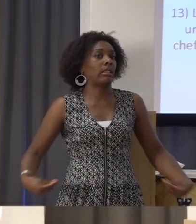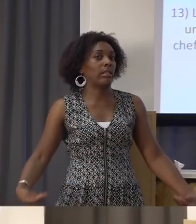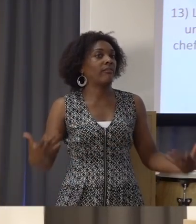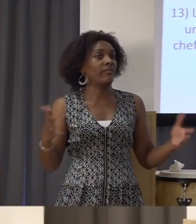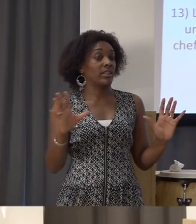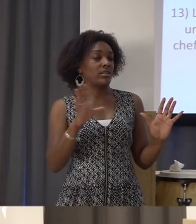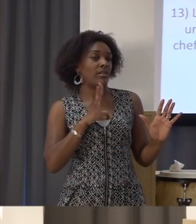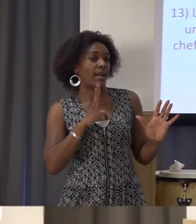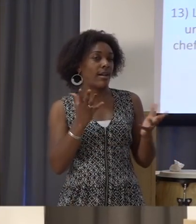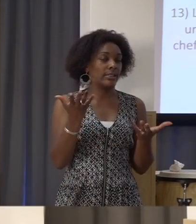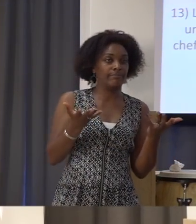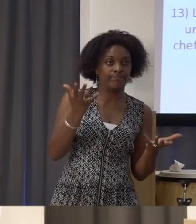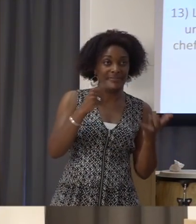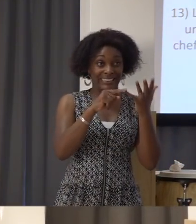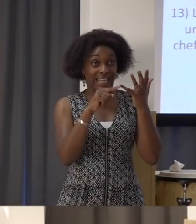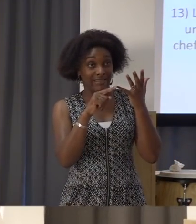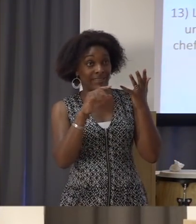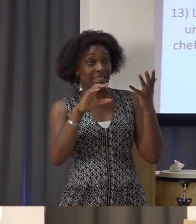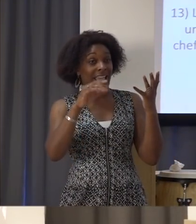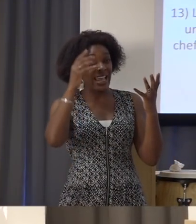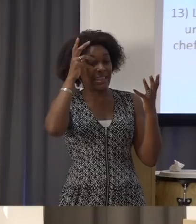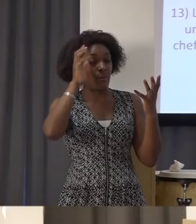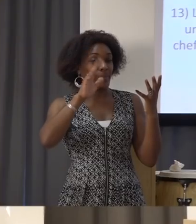Et c'est pourquoi le Seigneur a demandé à son peuple,